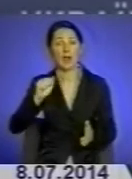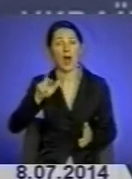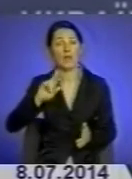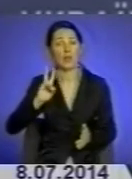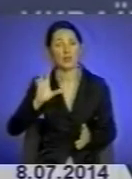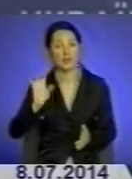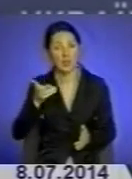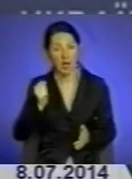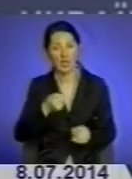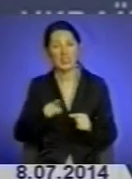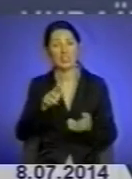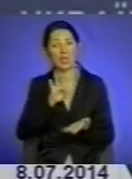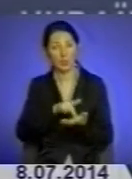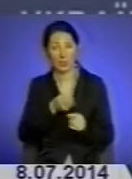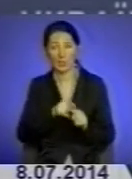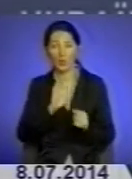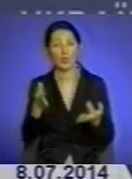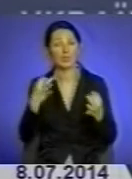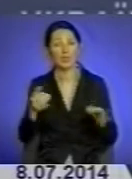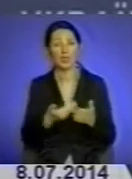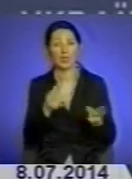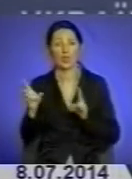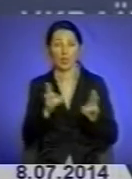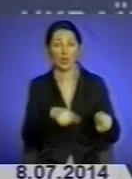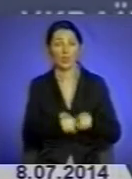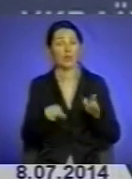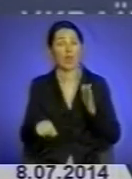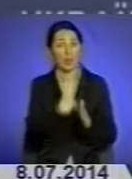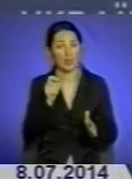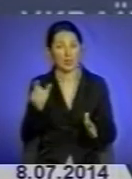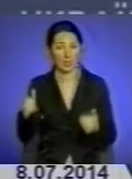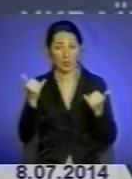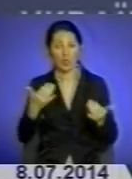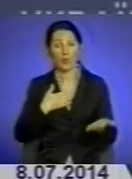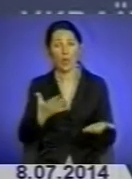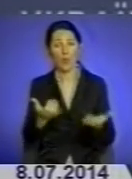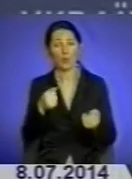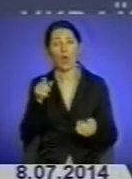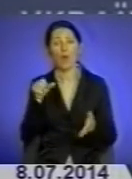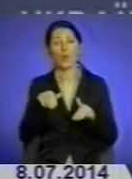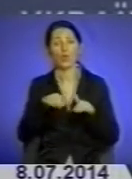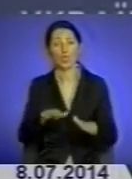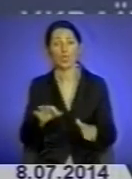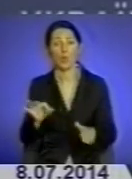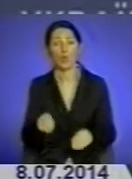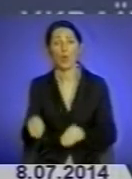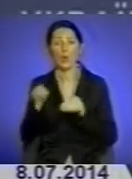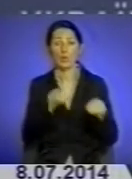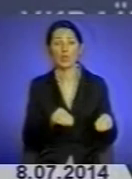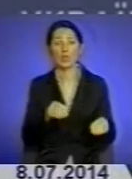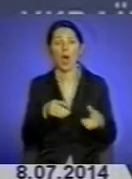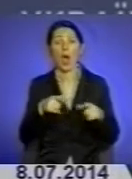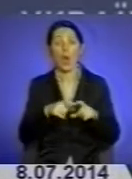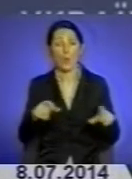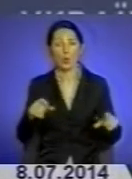звільнені від терористів і бандитів. І сьогодні ми приймаємо рішення про переміщення одного пункту Барвінкова